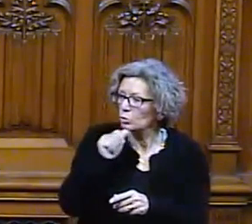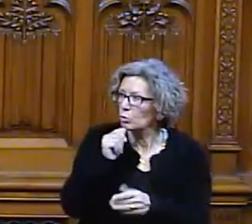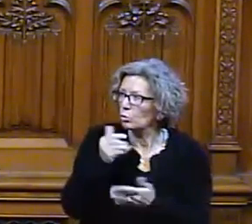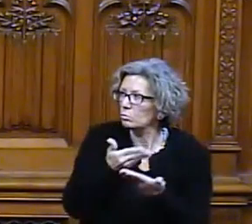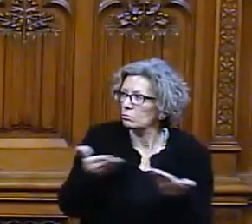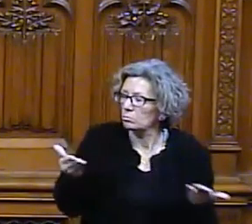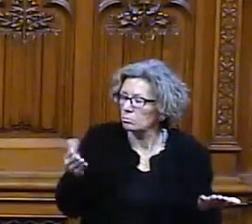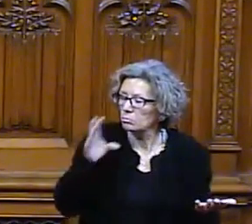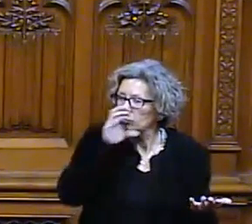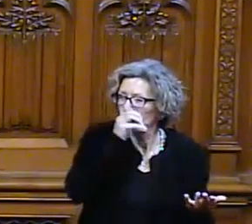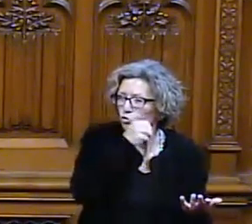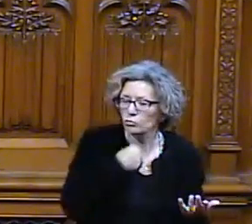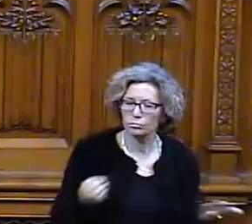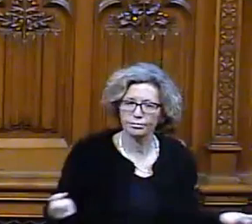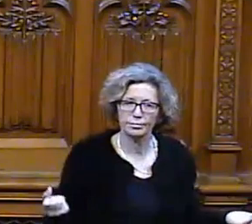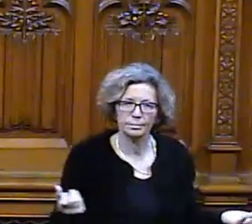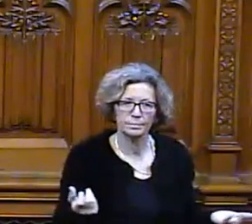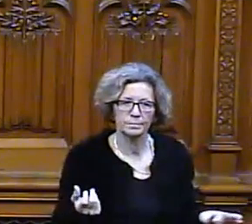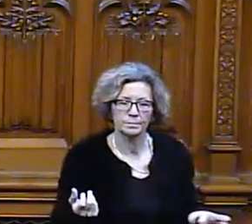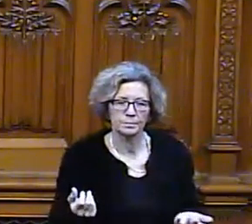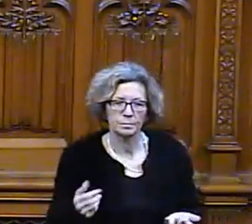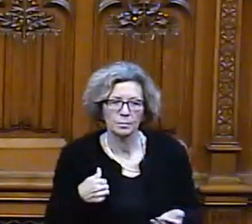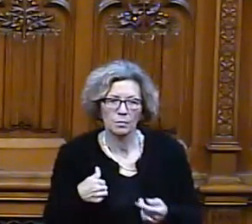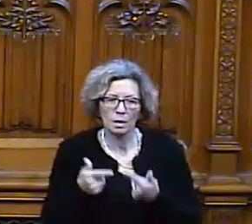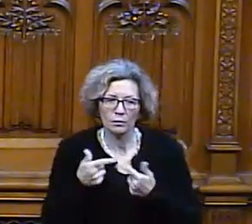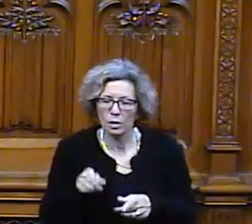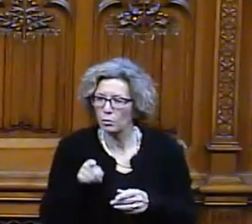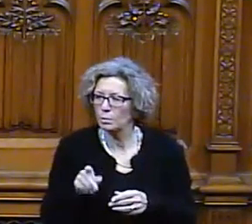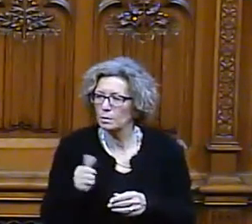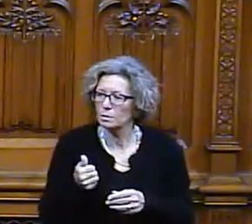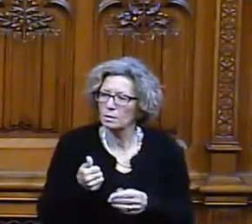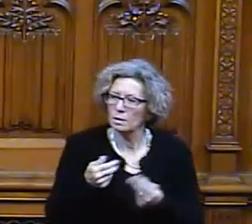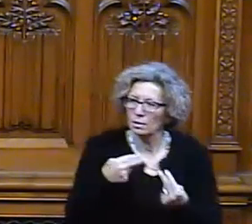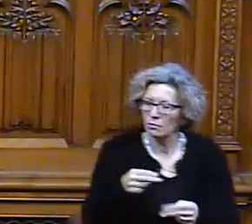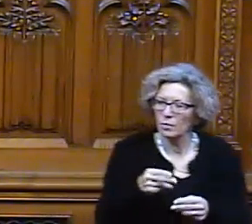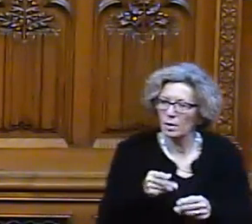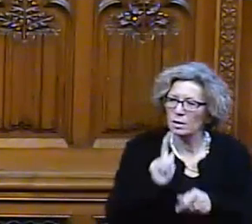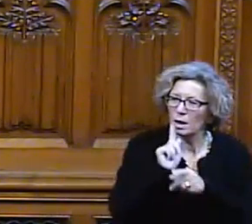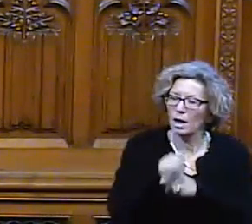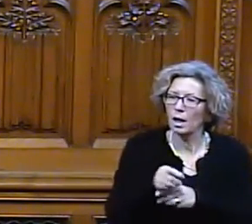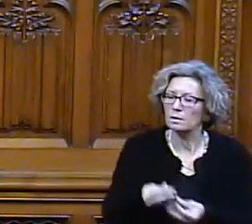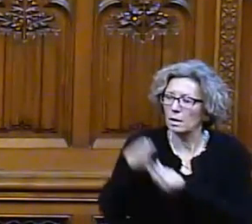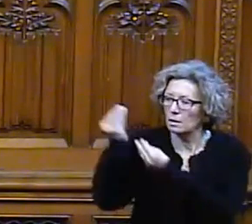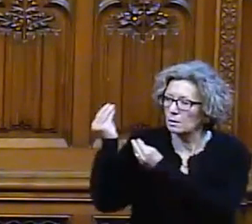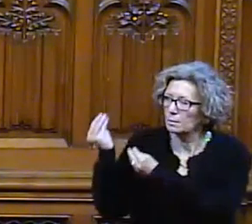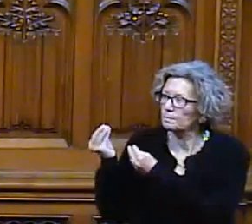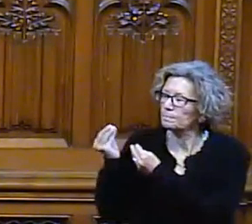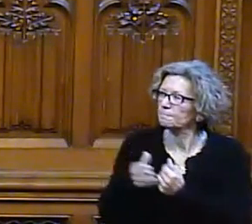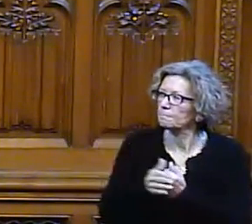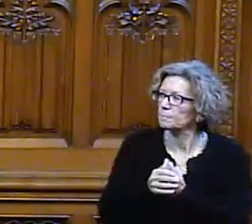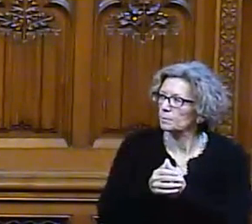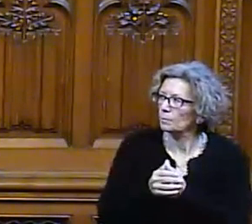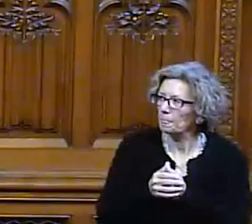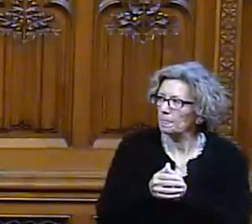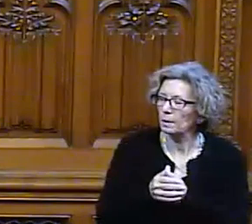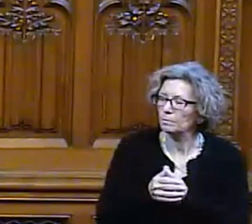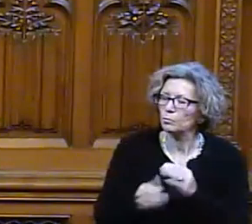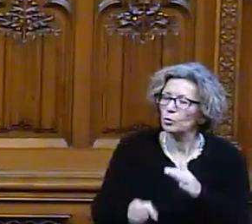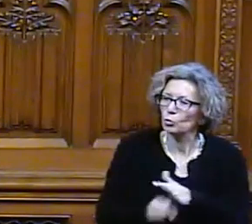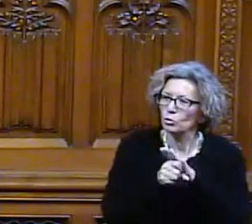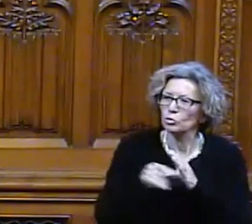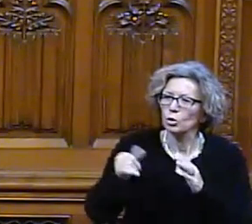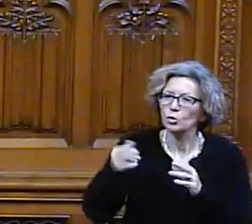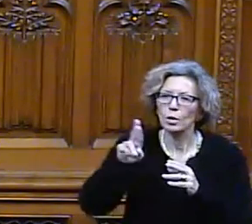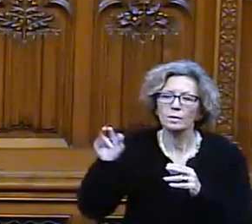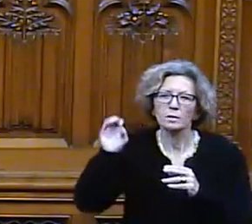berühmte Schweigen im Wald. Wir erlauben uns dahingehend, einen weiteren Resolutionsantrag einzubringen, unterstützt von